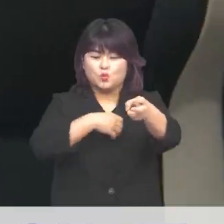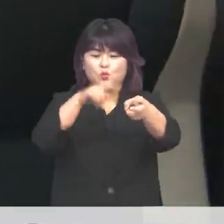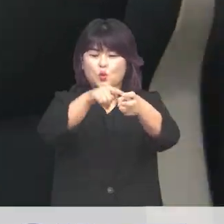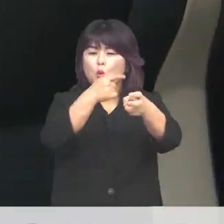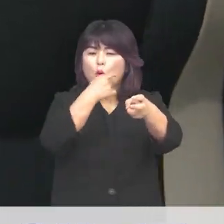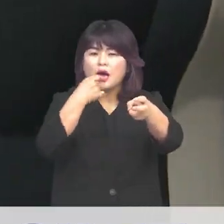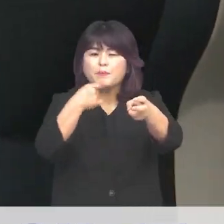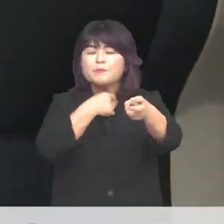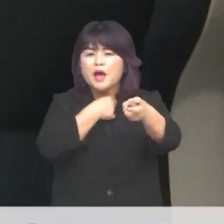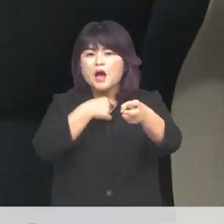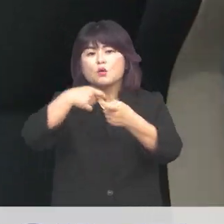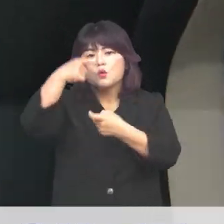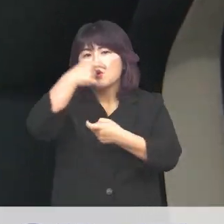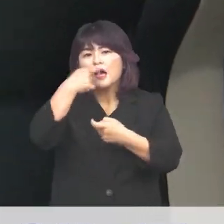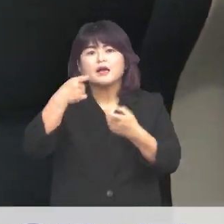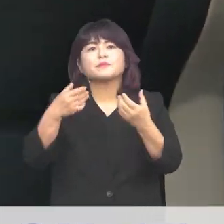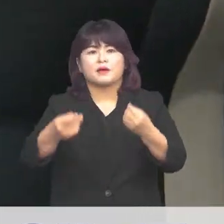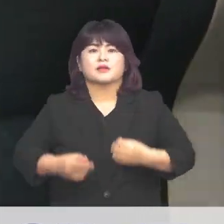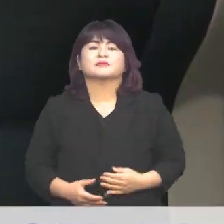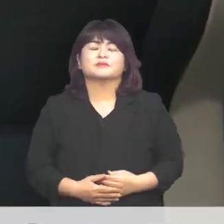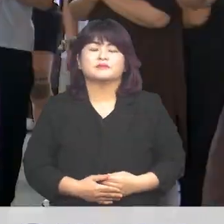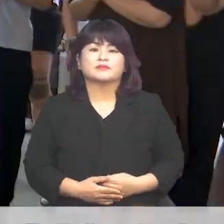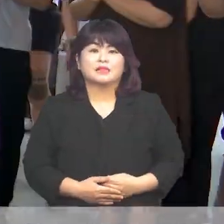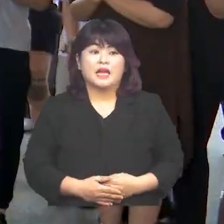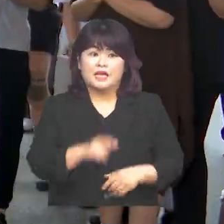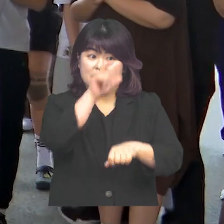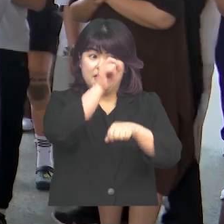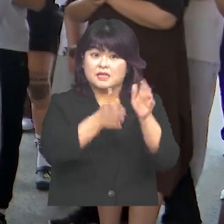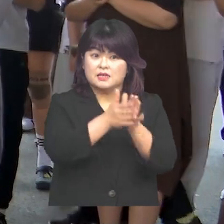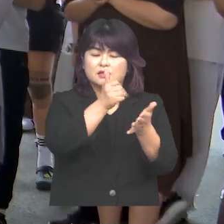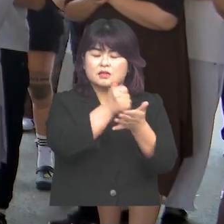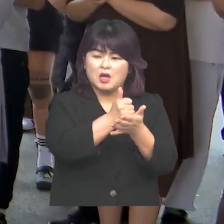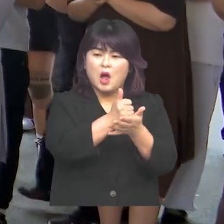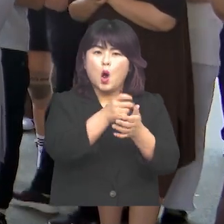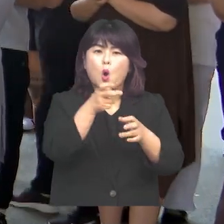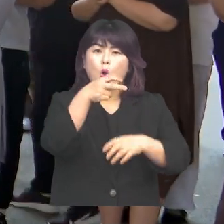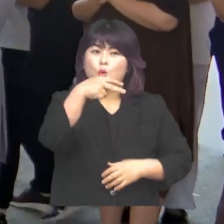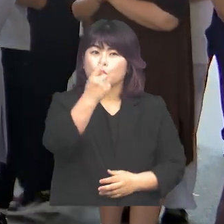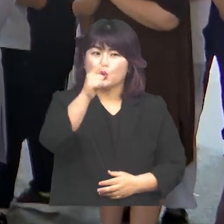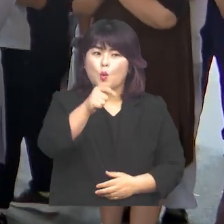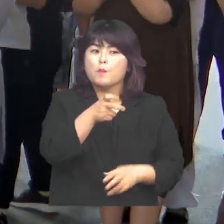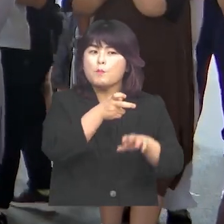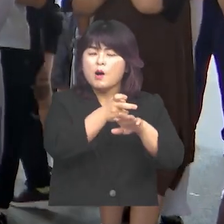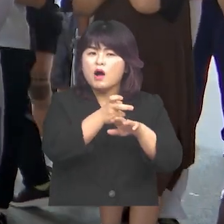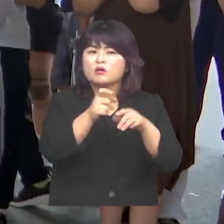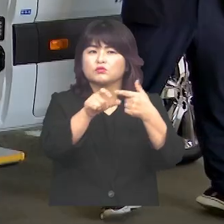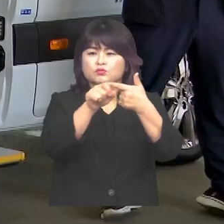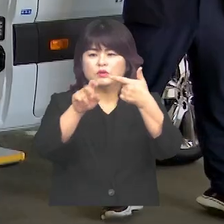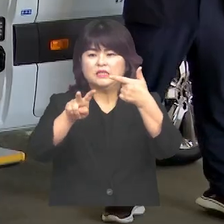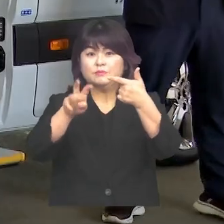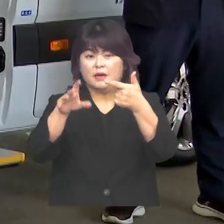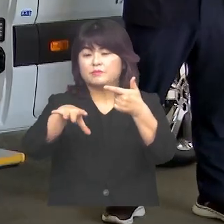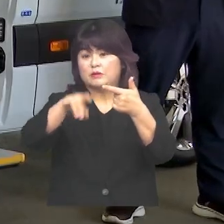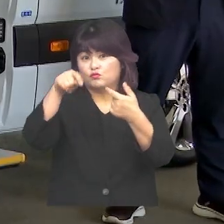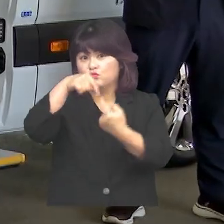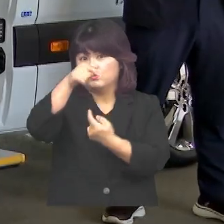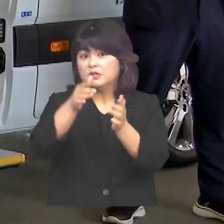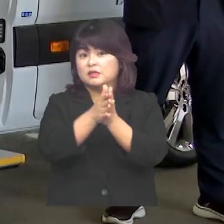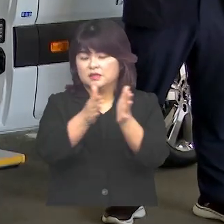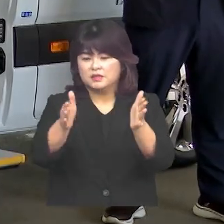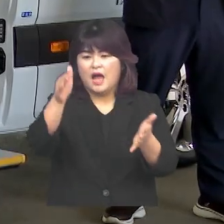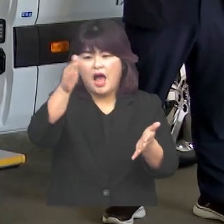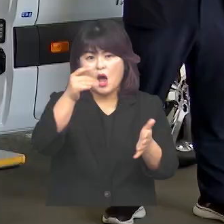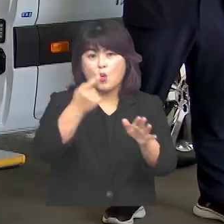똑버스를 이용하며 편의성 등을 직접 확인했습니다. 이상일 시장은 똑버스가 오는 23일부터